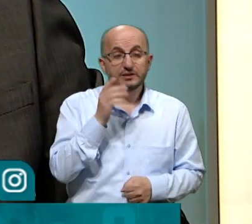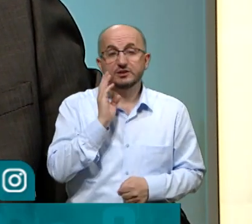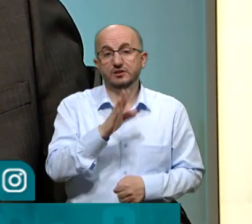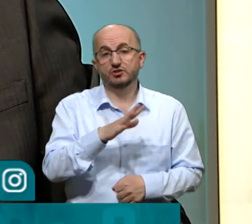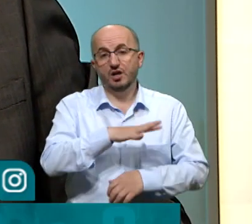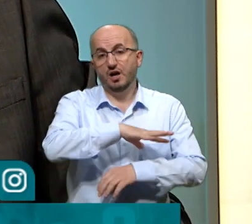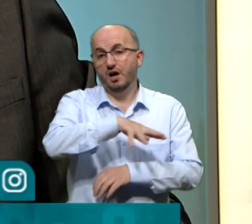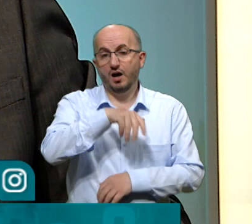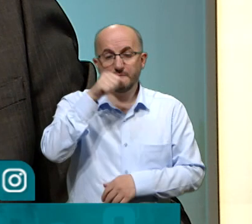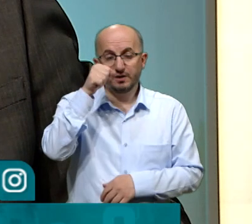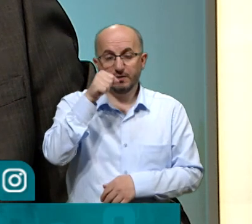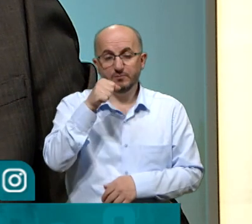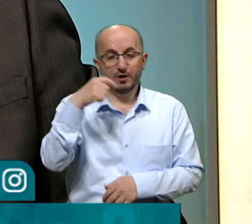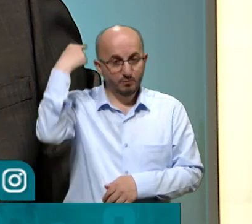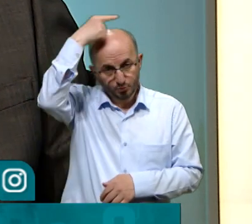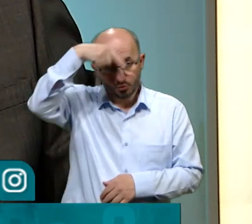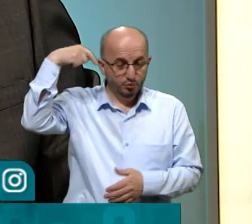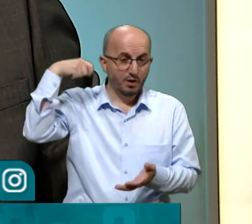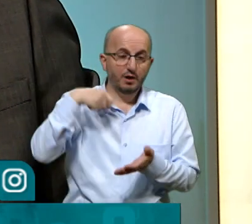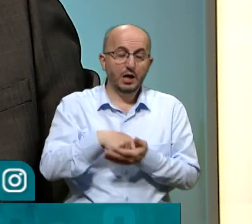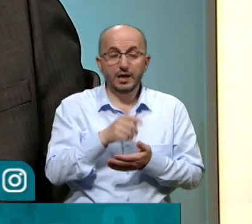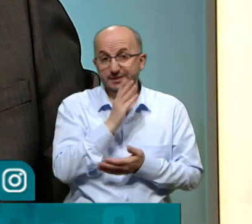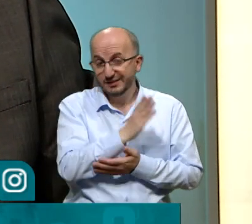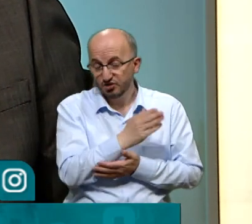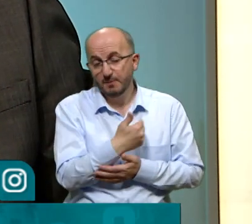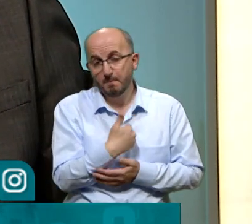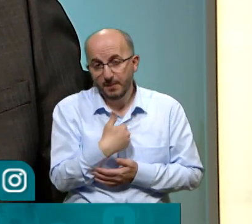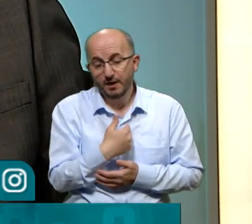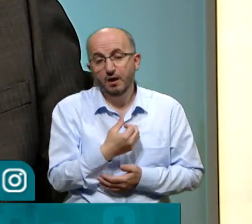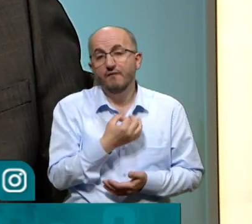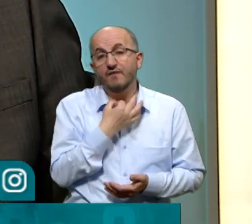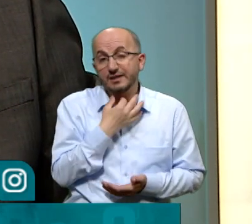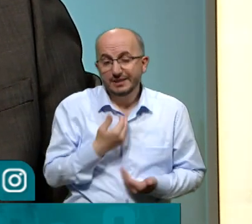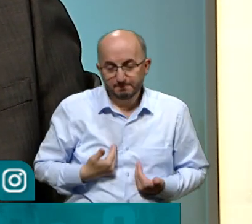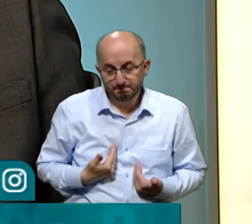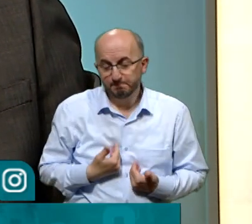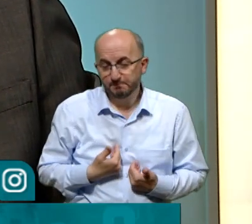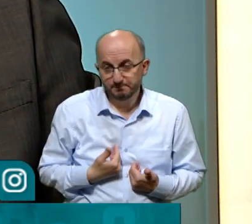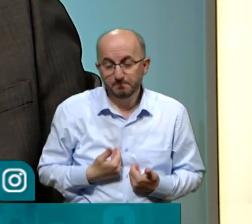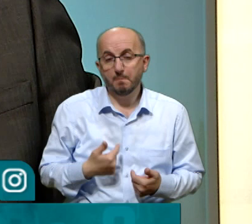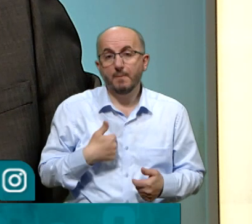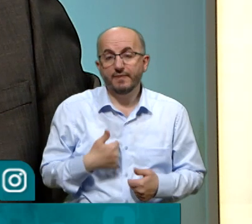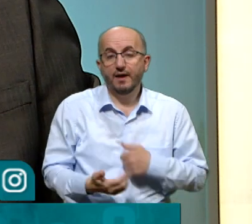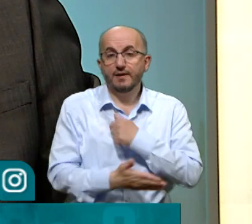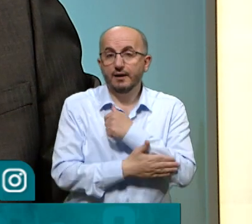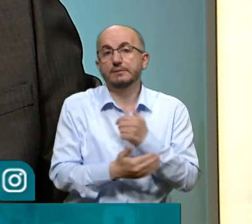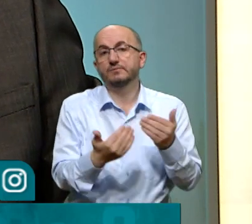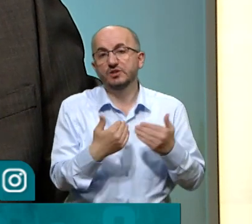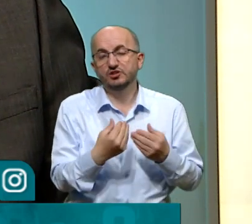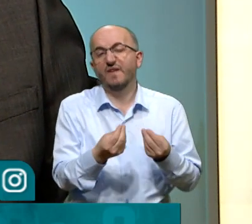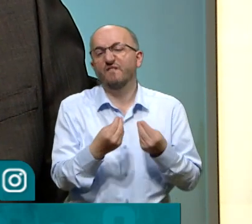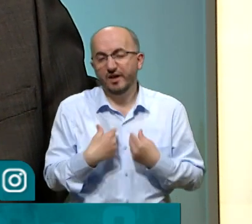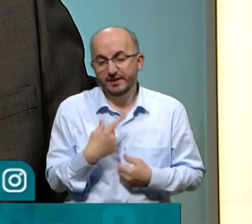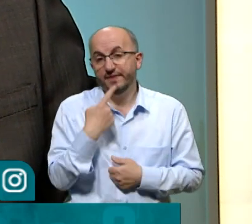Kaymakamlığa gidecek muhtarla ve ben mali gücüm yok Bana efendime söyleyim